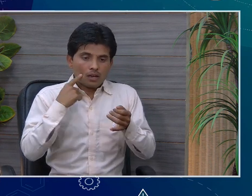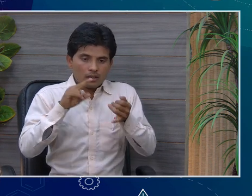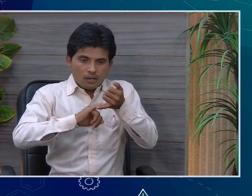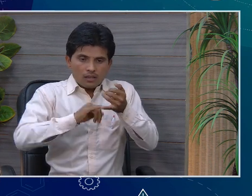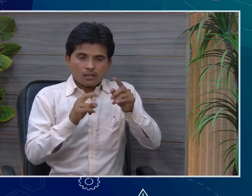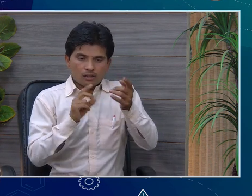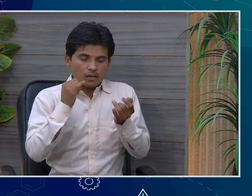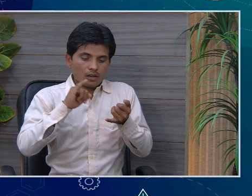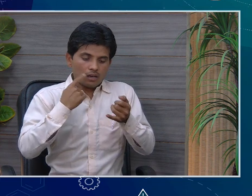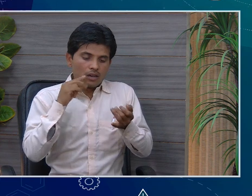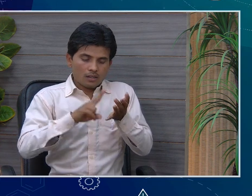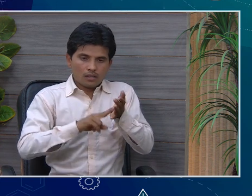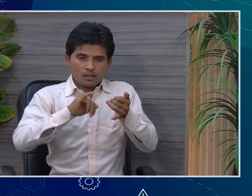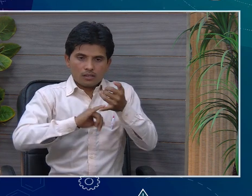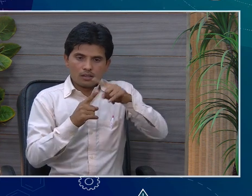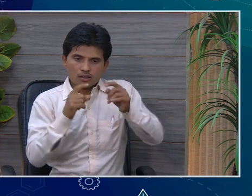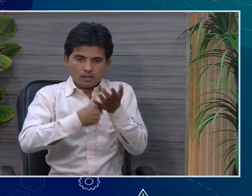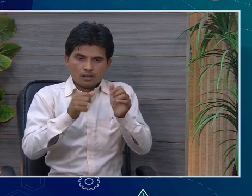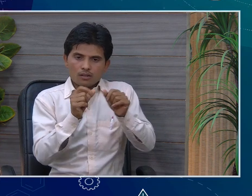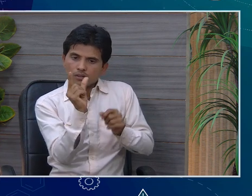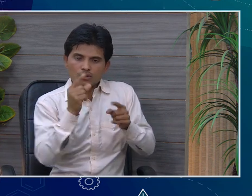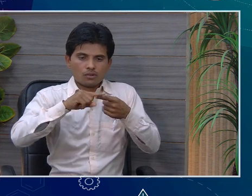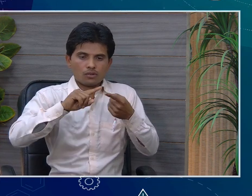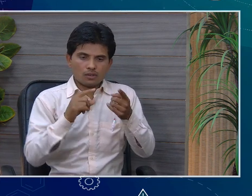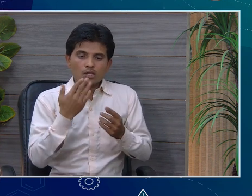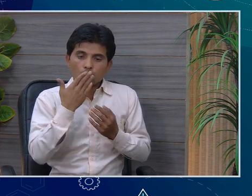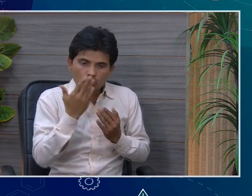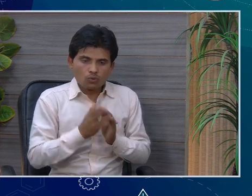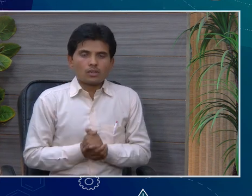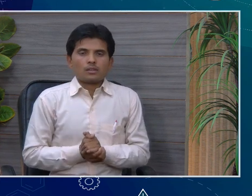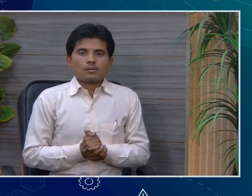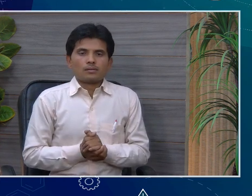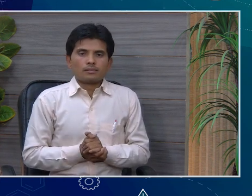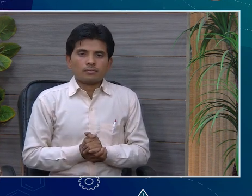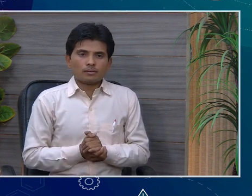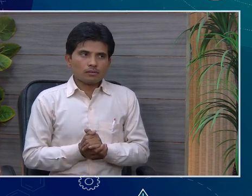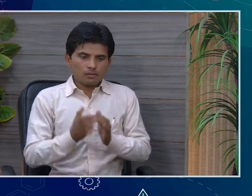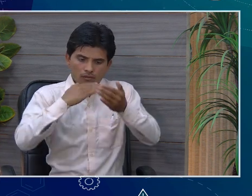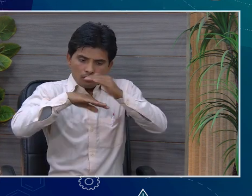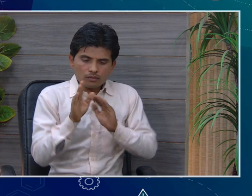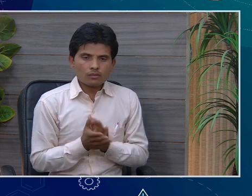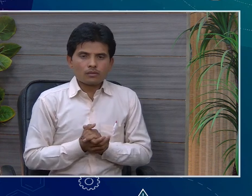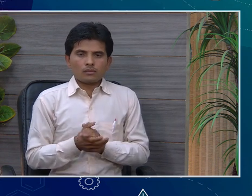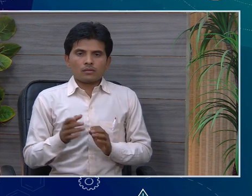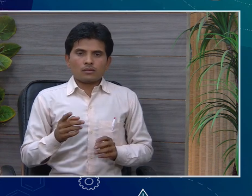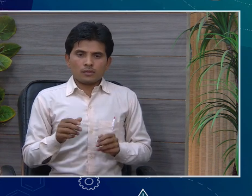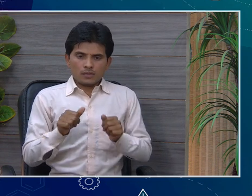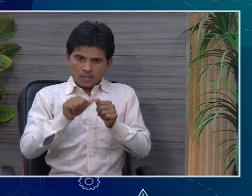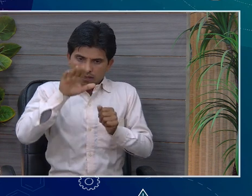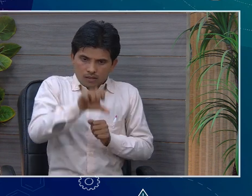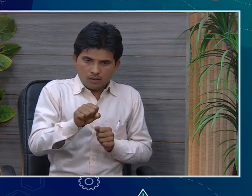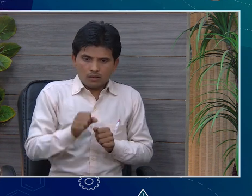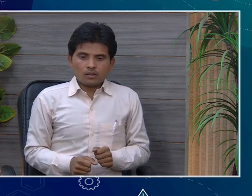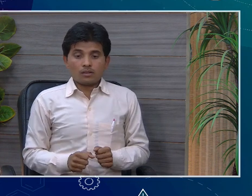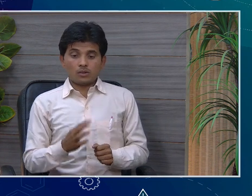के मंदिर है जो हमारा स्कूल है उस केंद्र उसके अंदर हमारा जो एक्सिसिबिलिटी